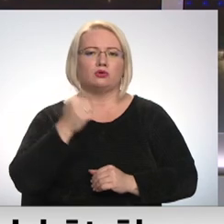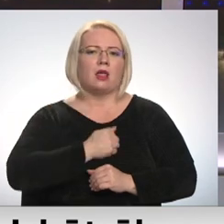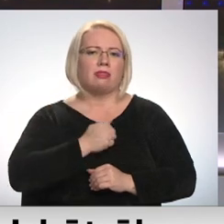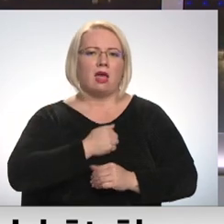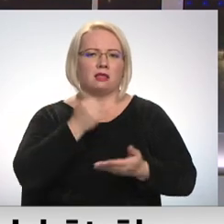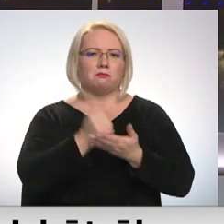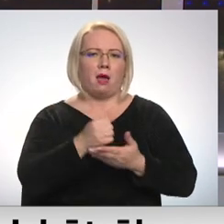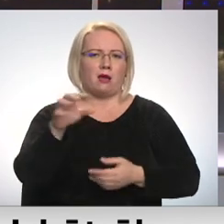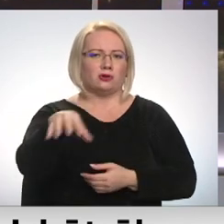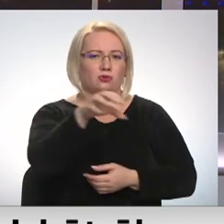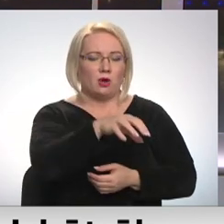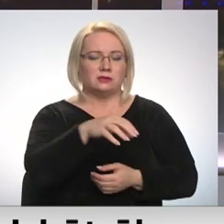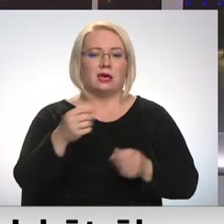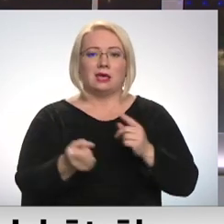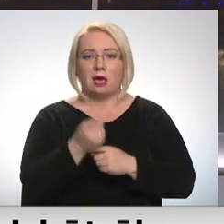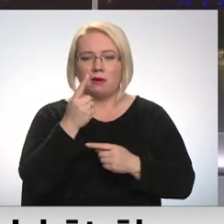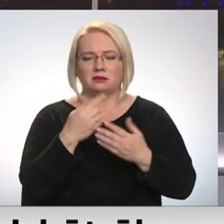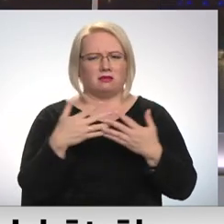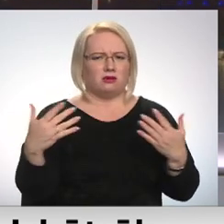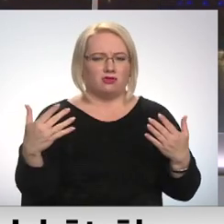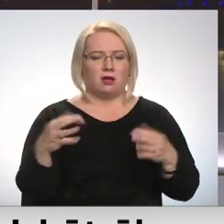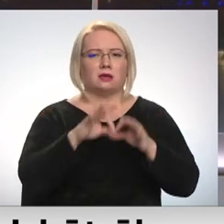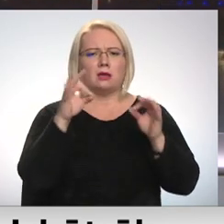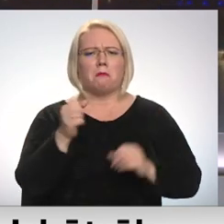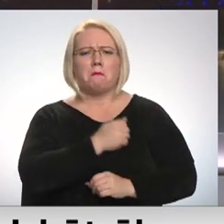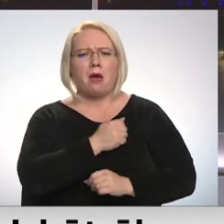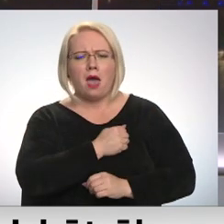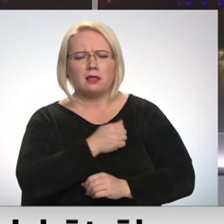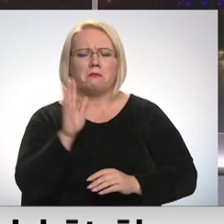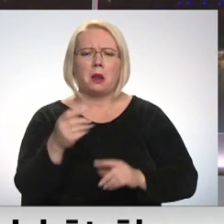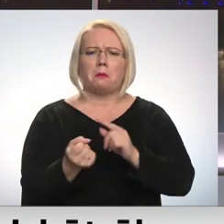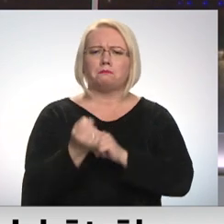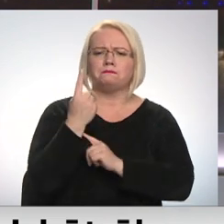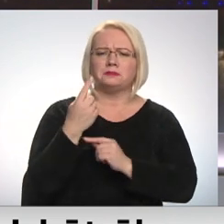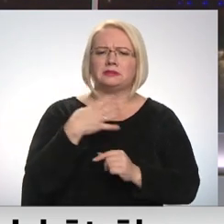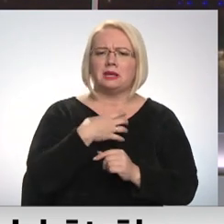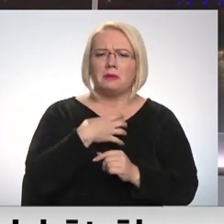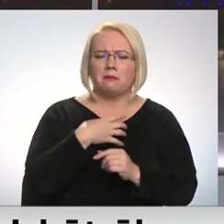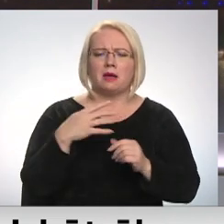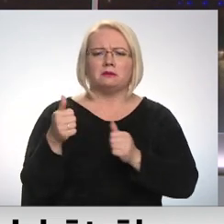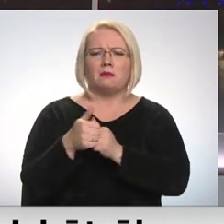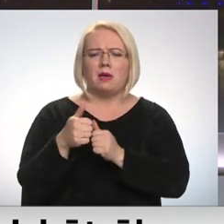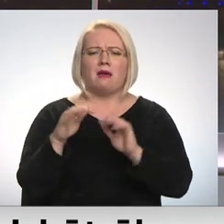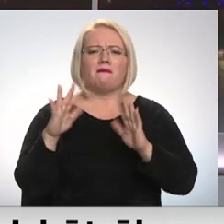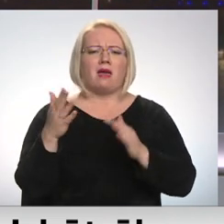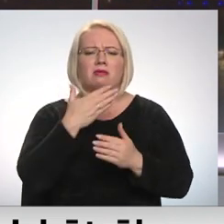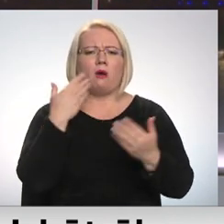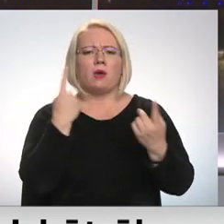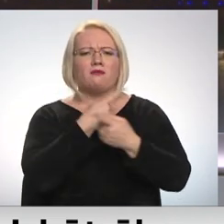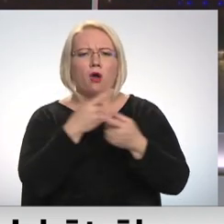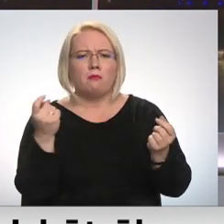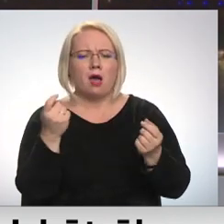pagastos. Iemesli ir dažādi, sākot ar bailēm par blaku slimību sācināšanos līdz pat neinformētībai un